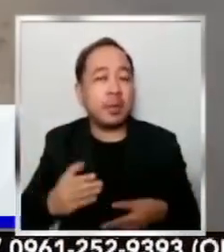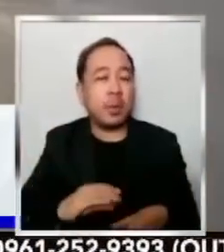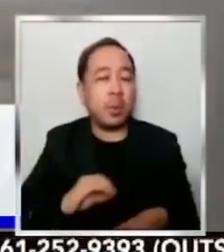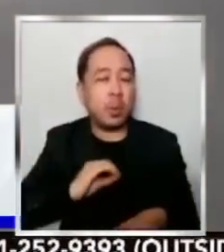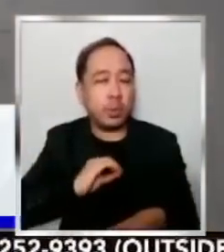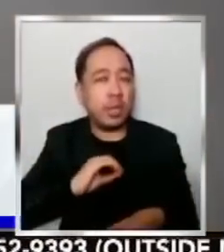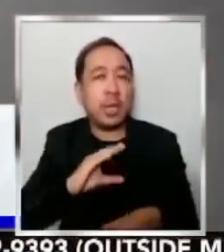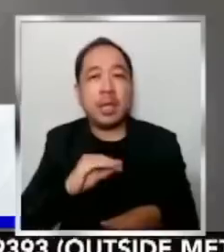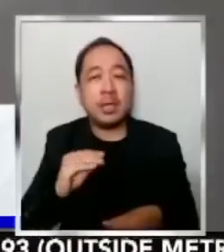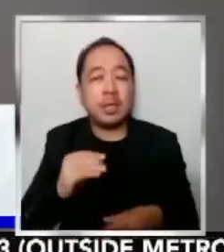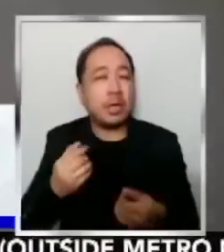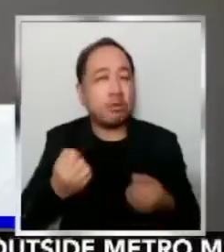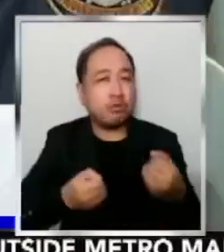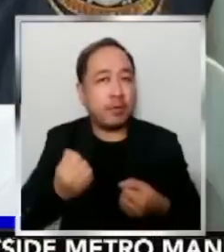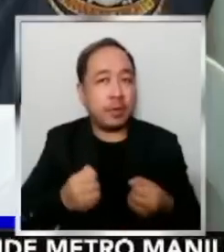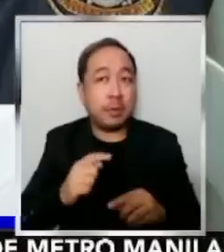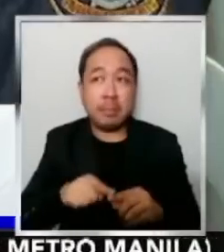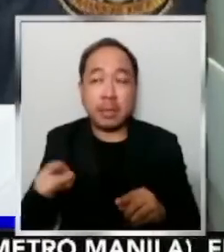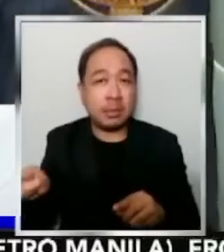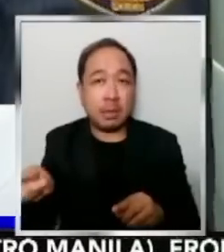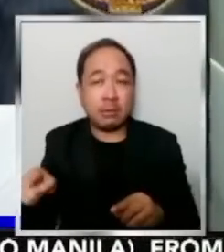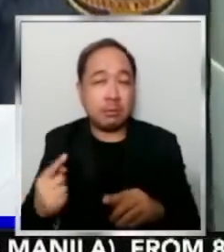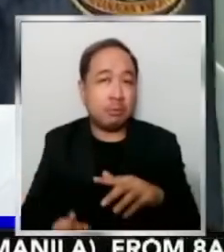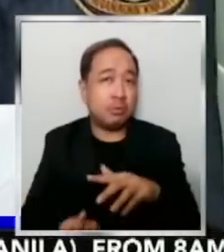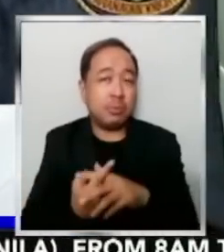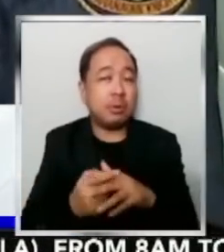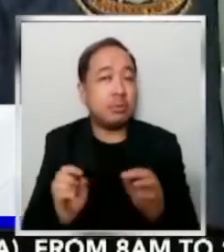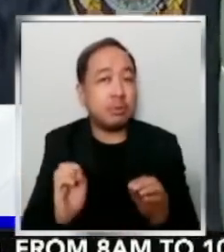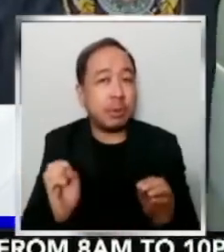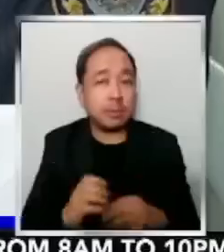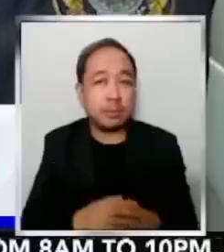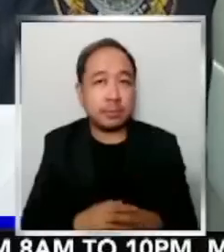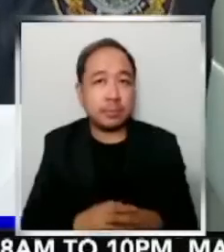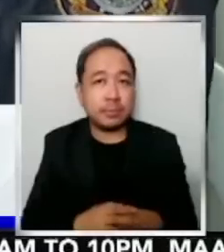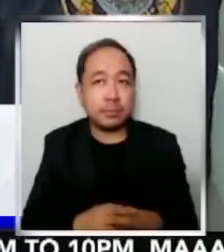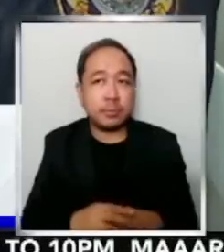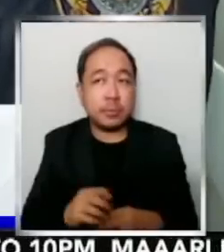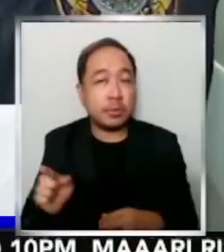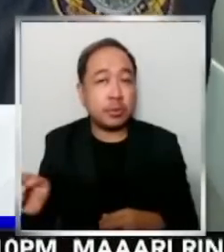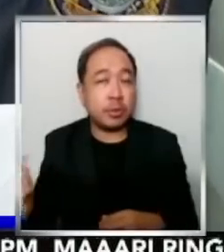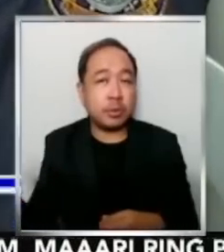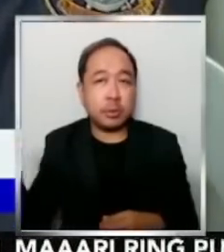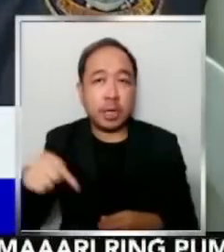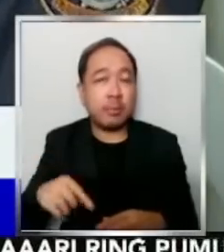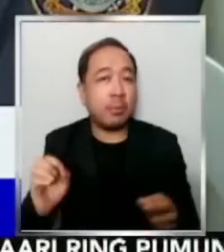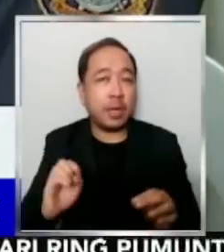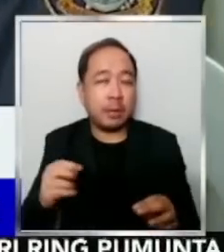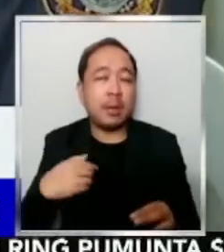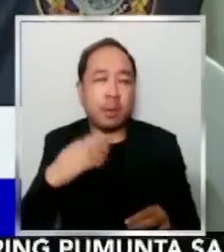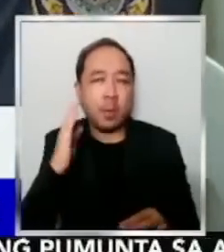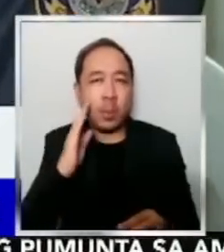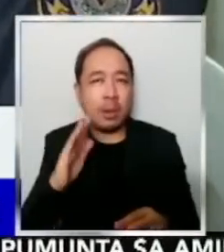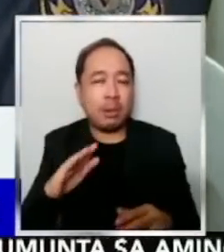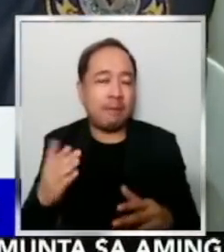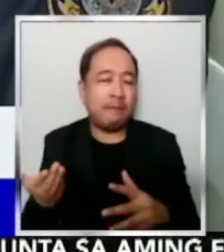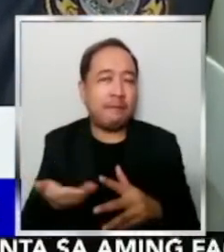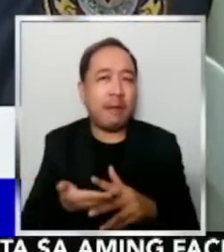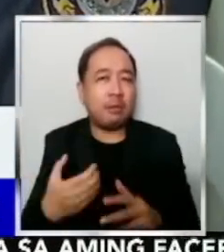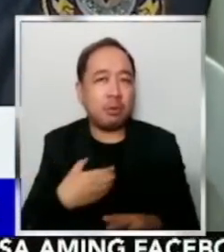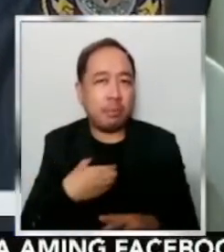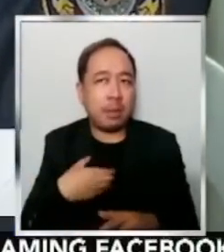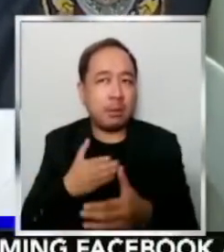Bureau pero hindi raw sila sumipot. Since wala na pong dumating, magpapail na lang po kami ng kaso laban dun sa may-ari